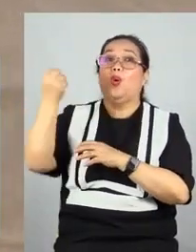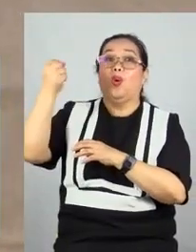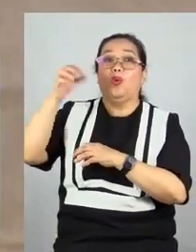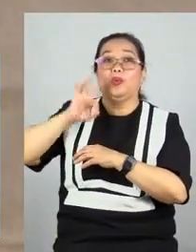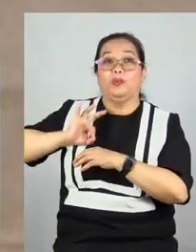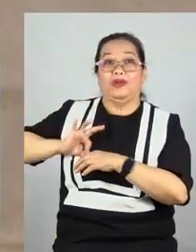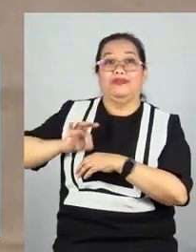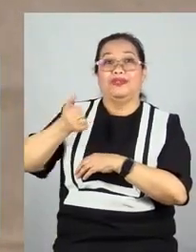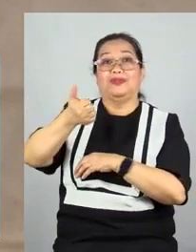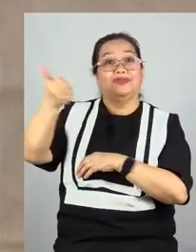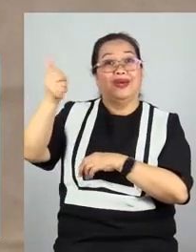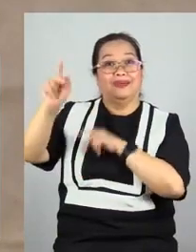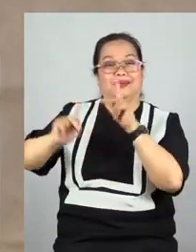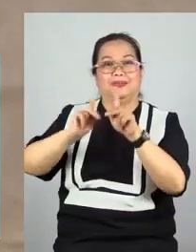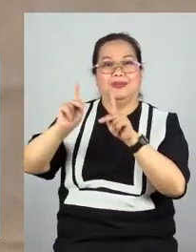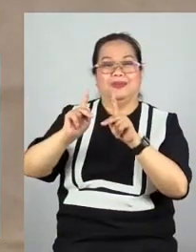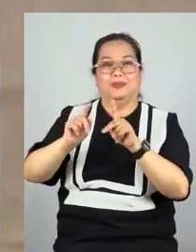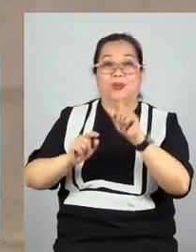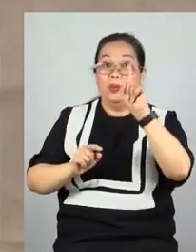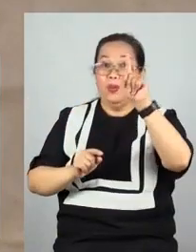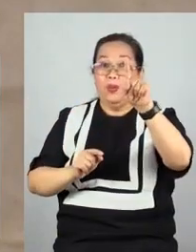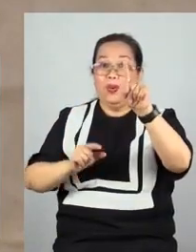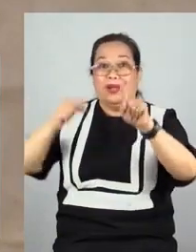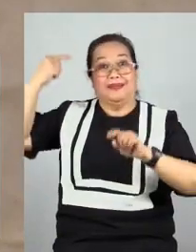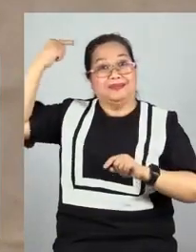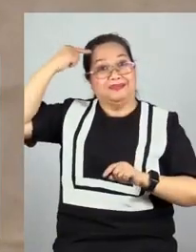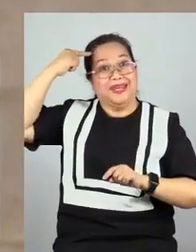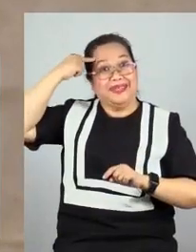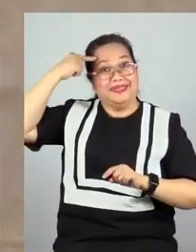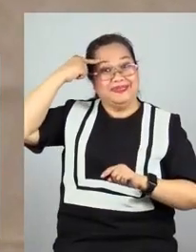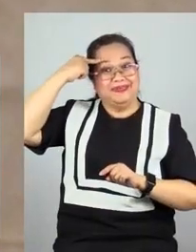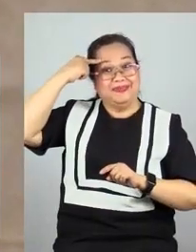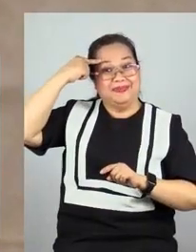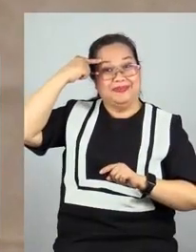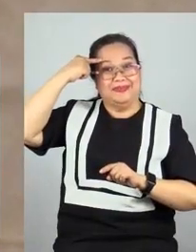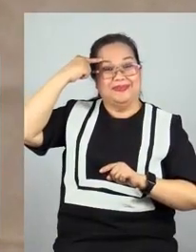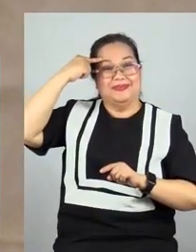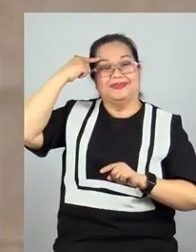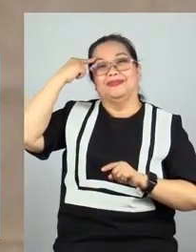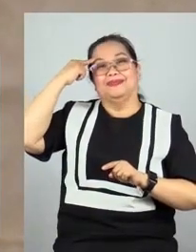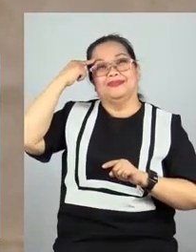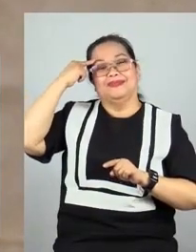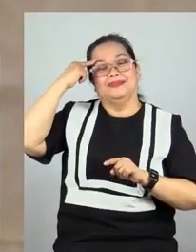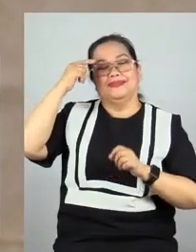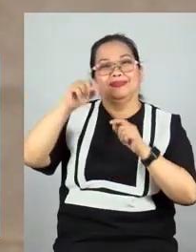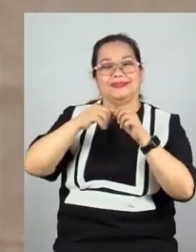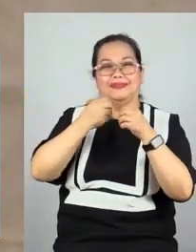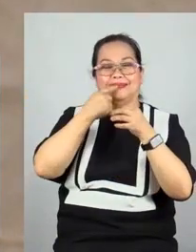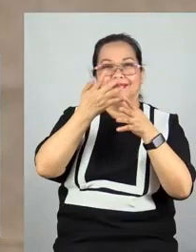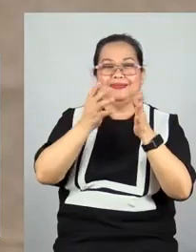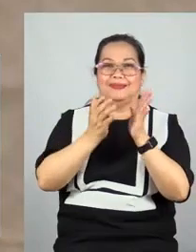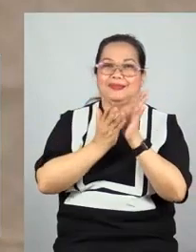Yung one mind na yun. Kaya niyo yan. Bakit? Have this